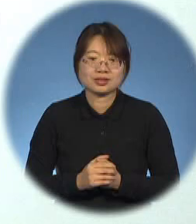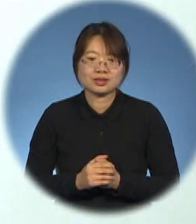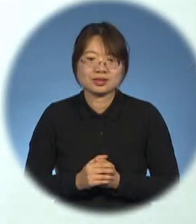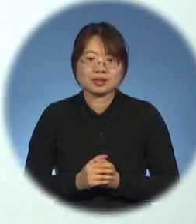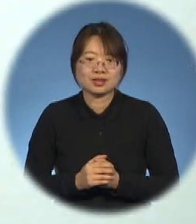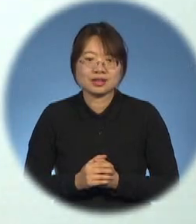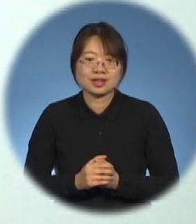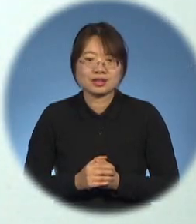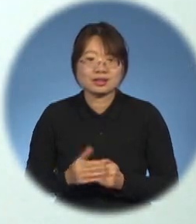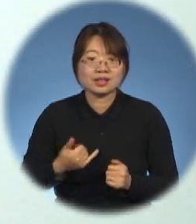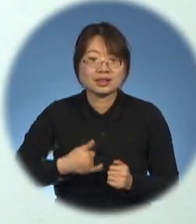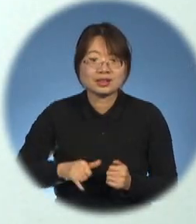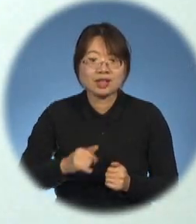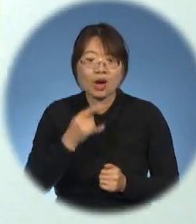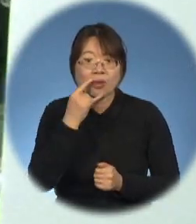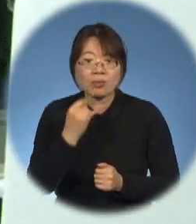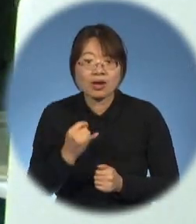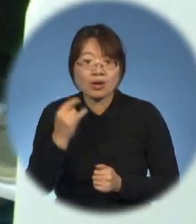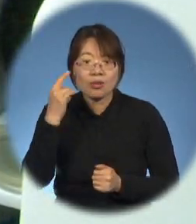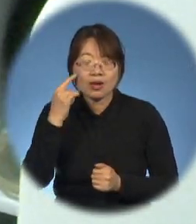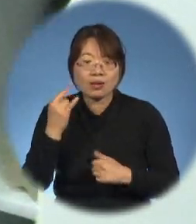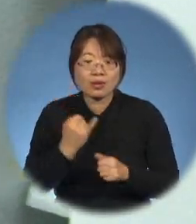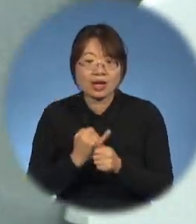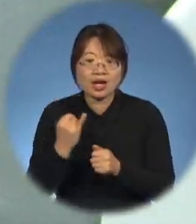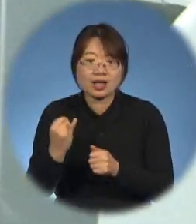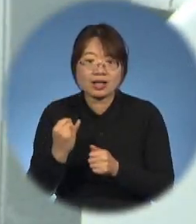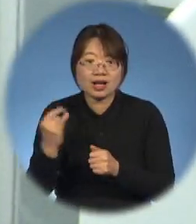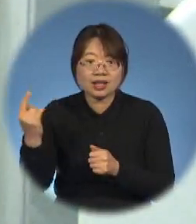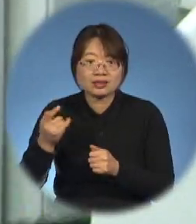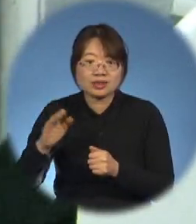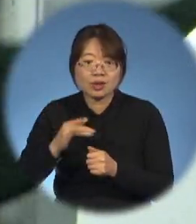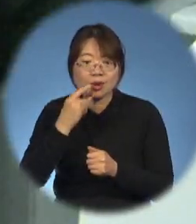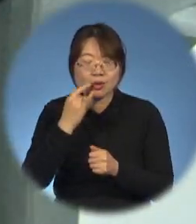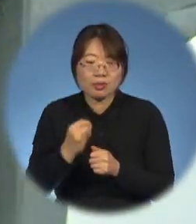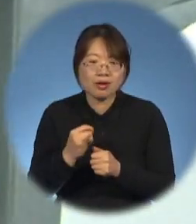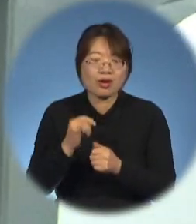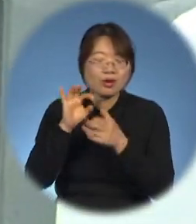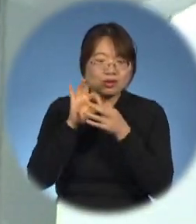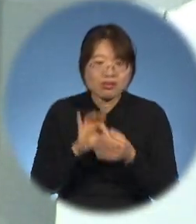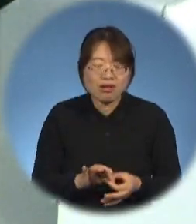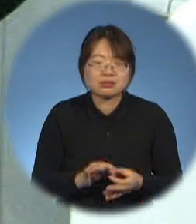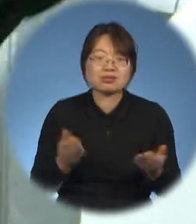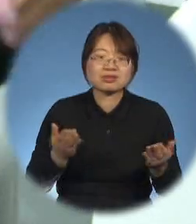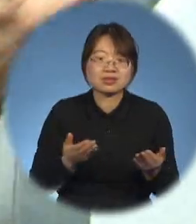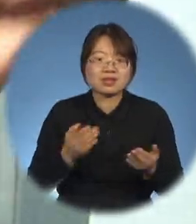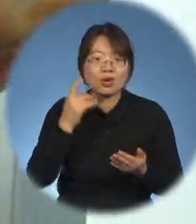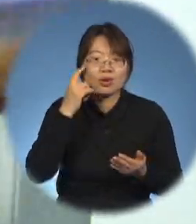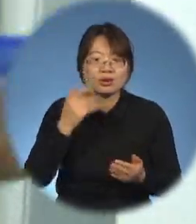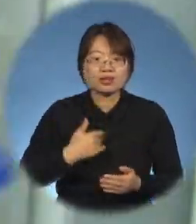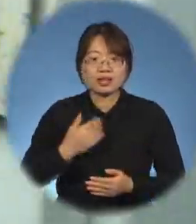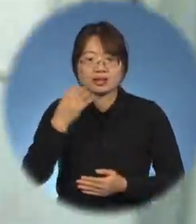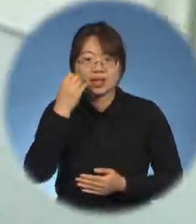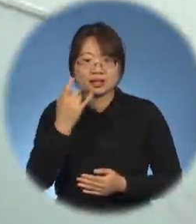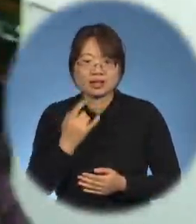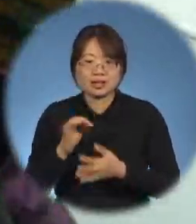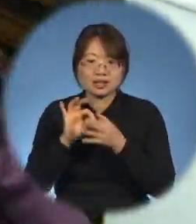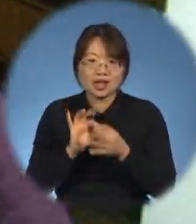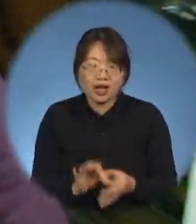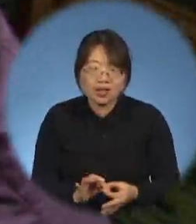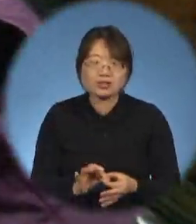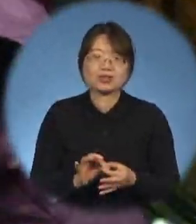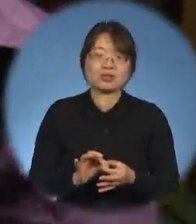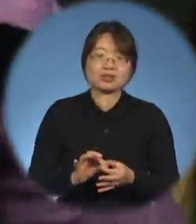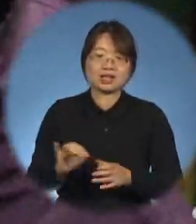아무 드러나고 어째서 미원을 이 거라서 1만원 사설 다 들어왔다 아깐 야 근데 이어 상에 암 안티 아니에요